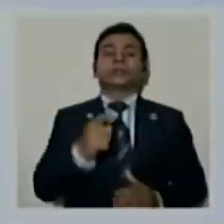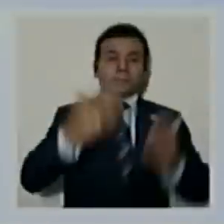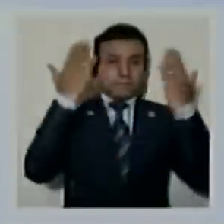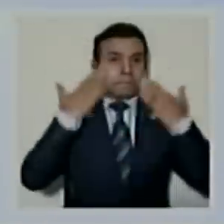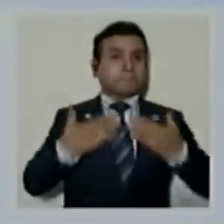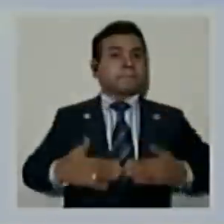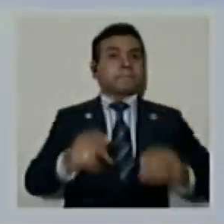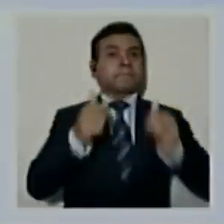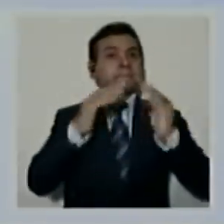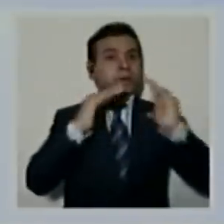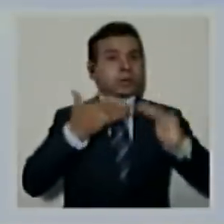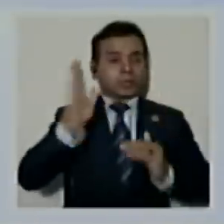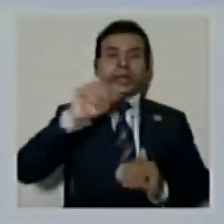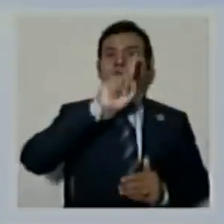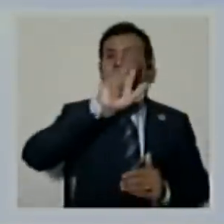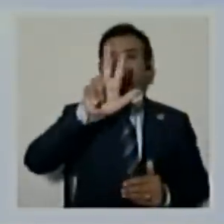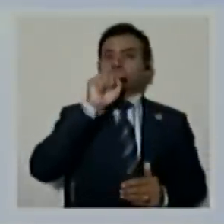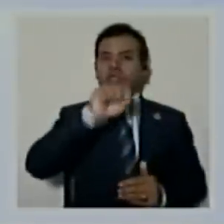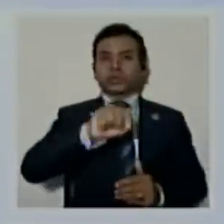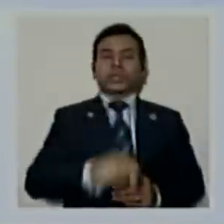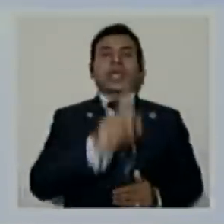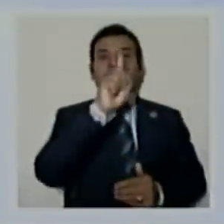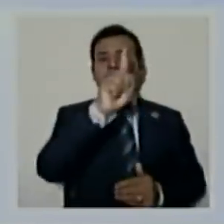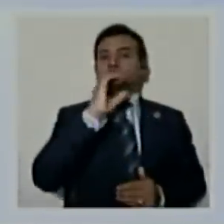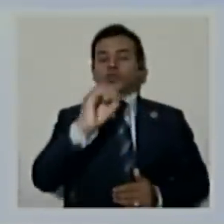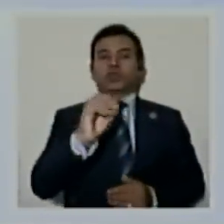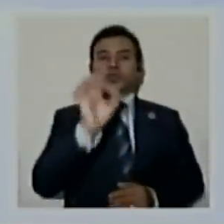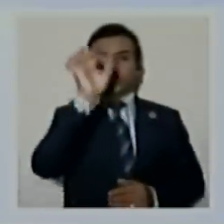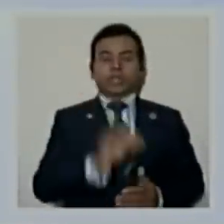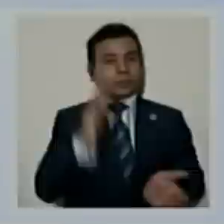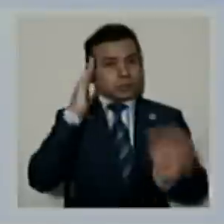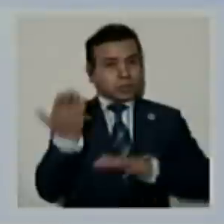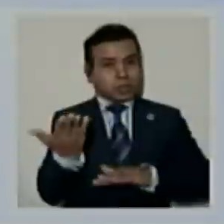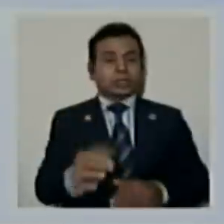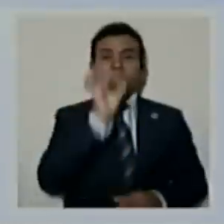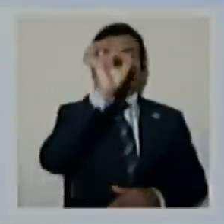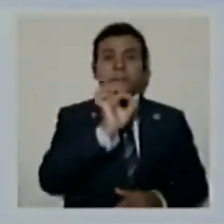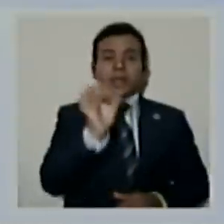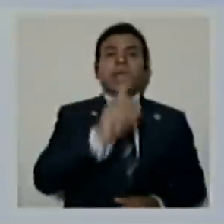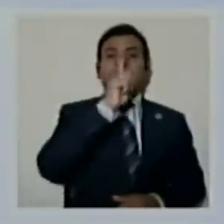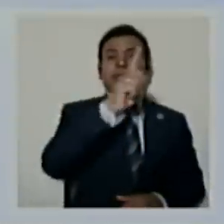এই তথ্য বিশ্লেষণে আমরা দেখতে পাচ্ছি আমাদের সুস্থতার হার